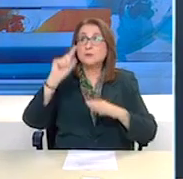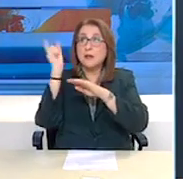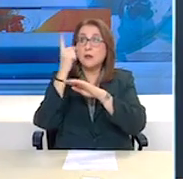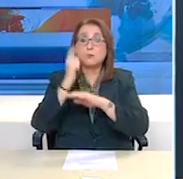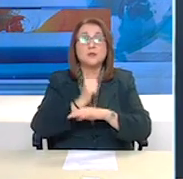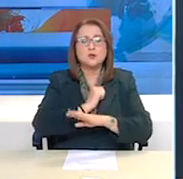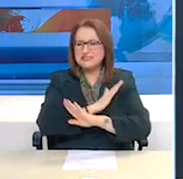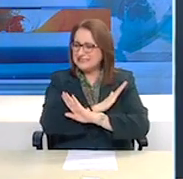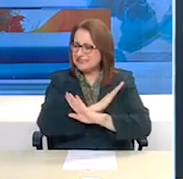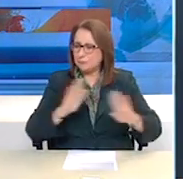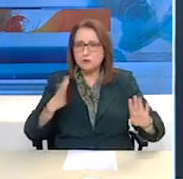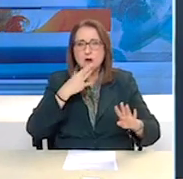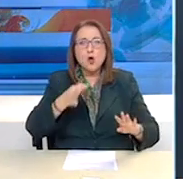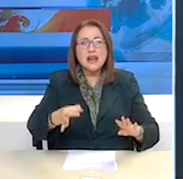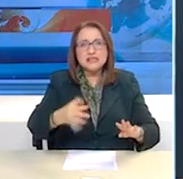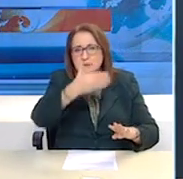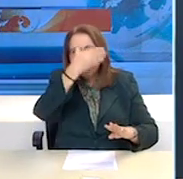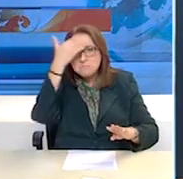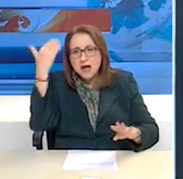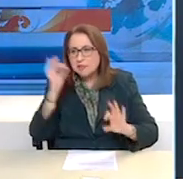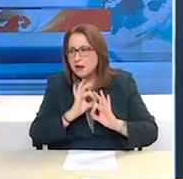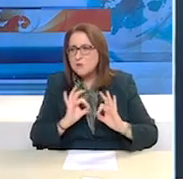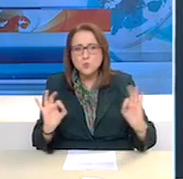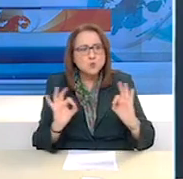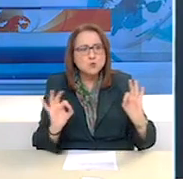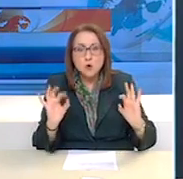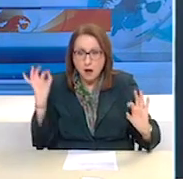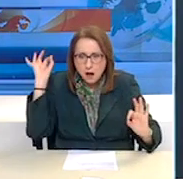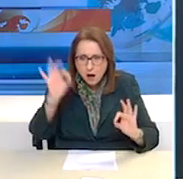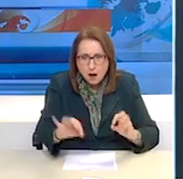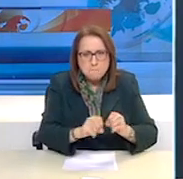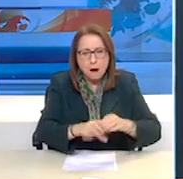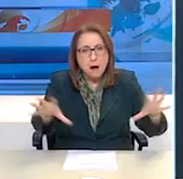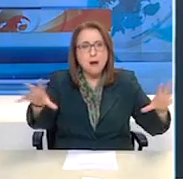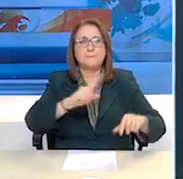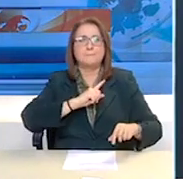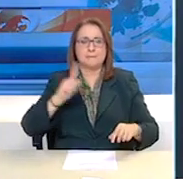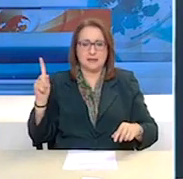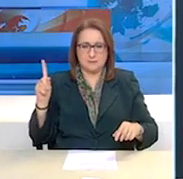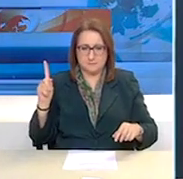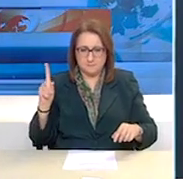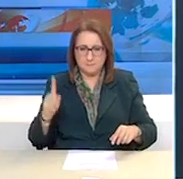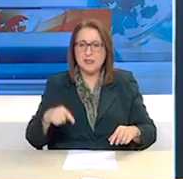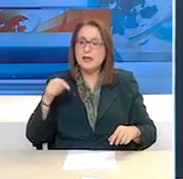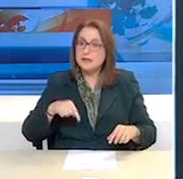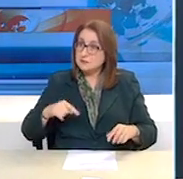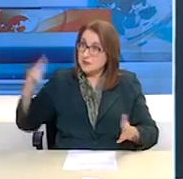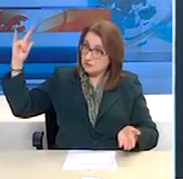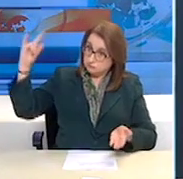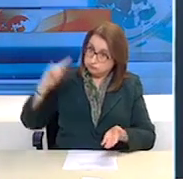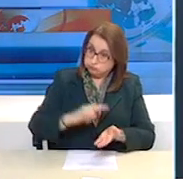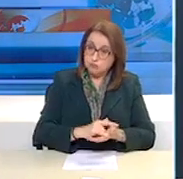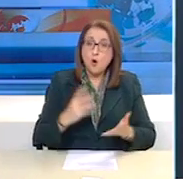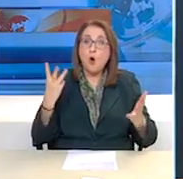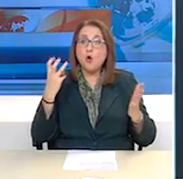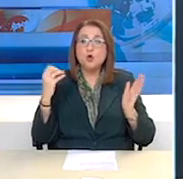Εν τω μεταξύ, συνεχίζεται η προμήθεια υγειονομικού υλικού. Ειδικά αναβλωμένο μεταφορικό αεροσκάφος έφερε σήμερα φορτίο 80 τόνων υγειονομικού υλικού